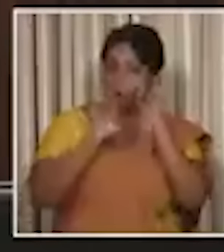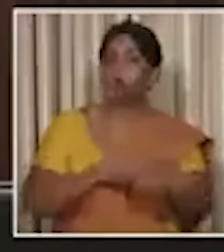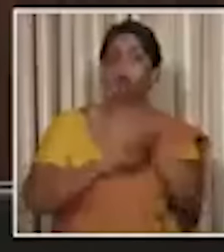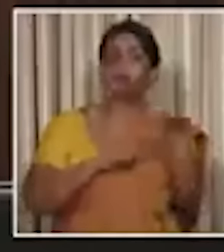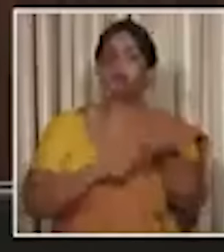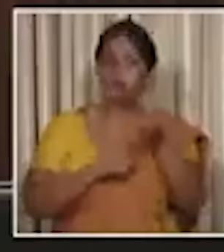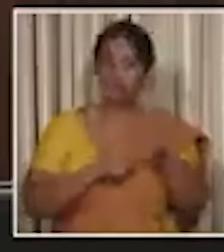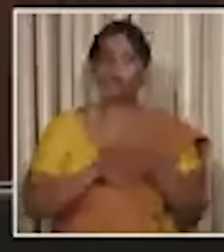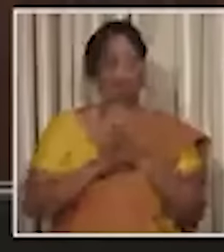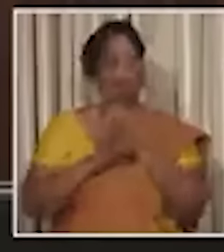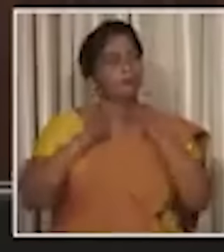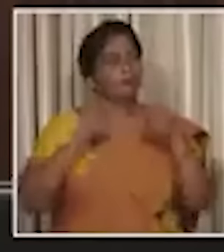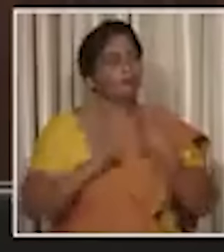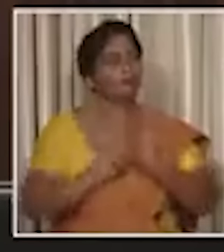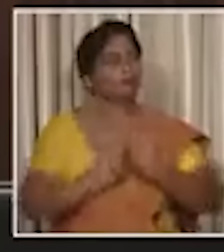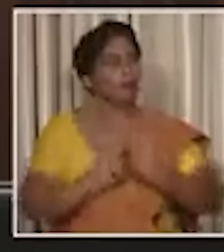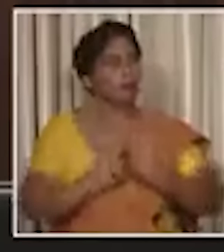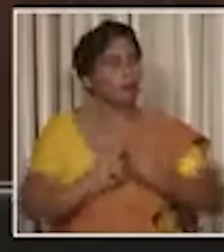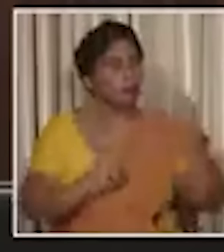முடியாது.